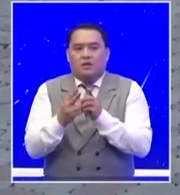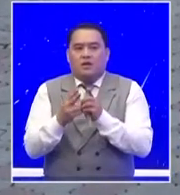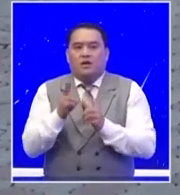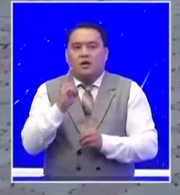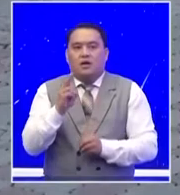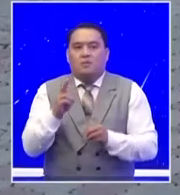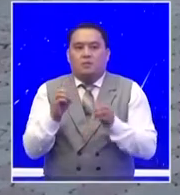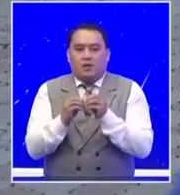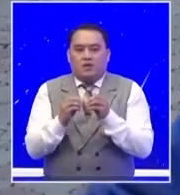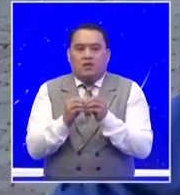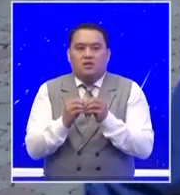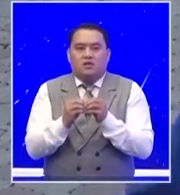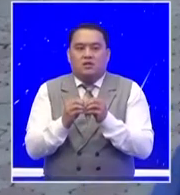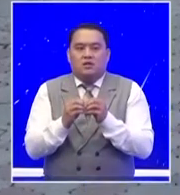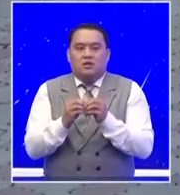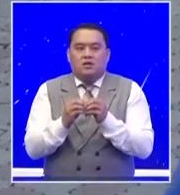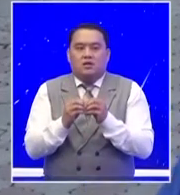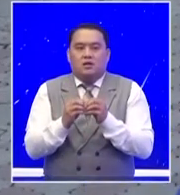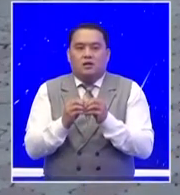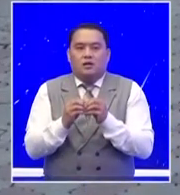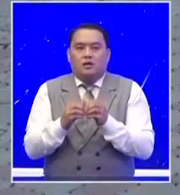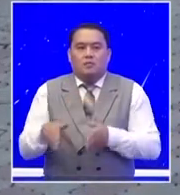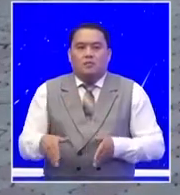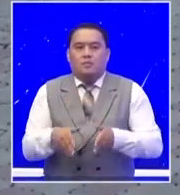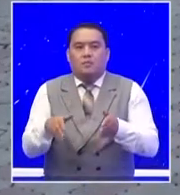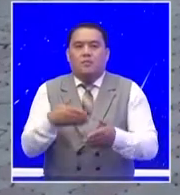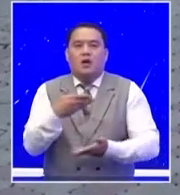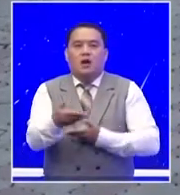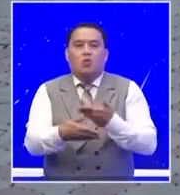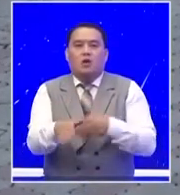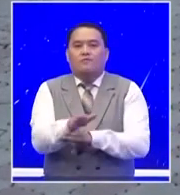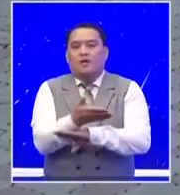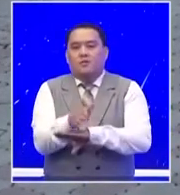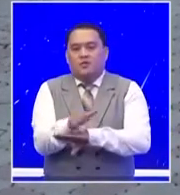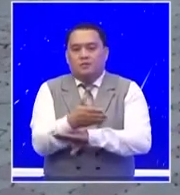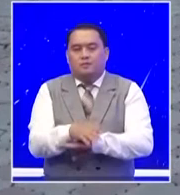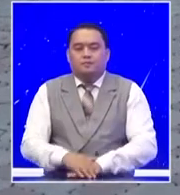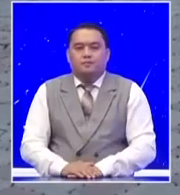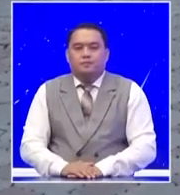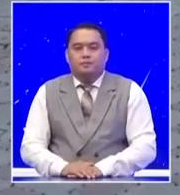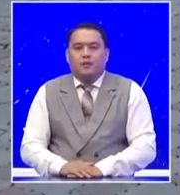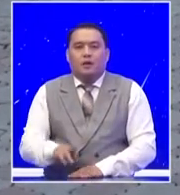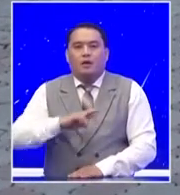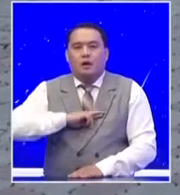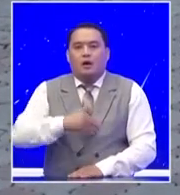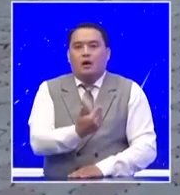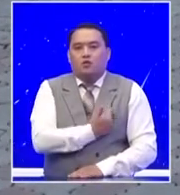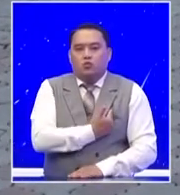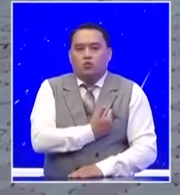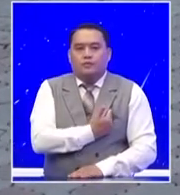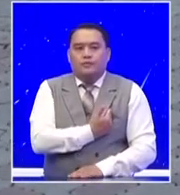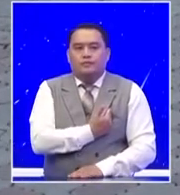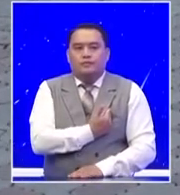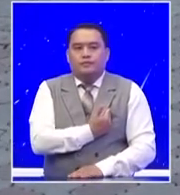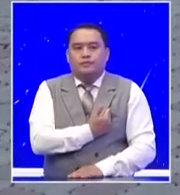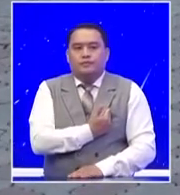километров 10. Здесь по набережной прогуливаемся. И я хочу,